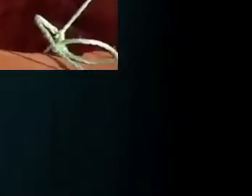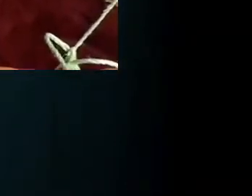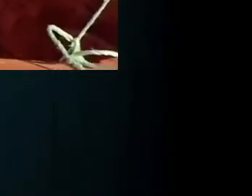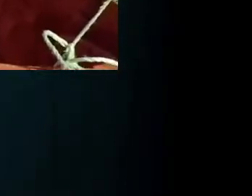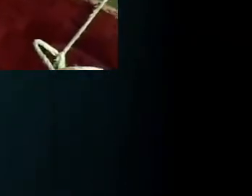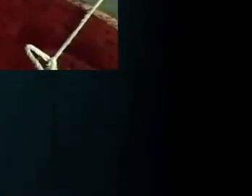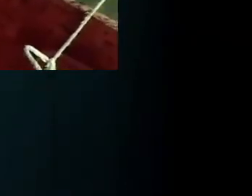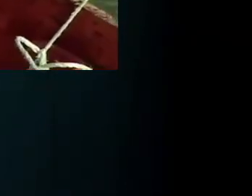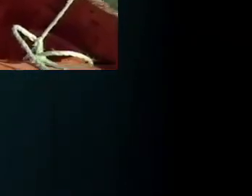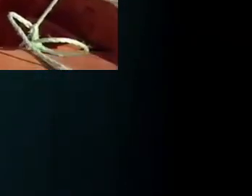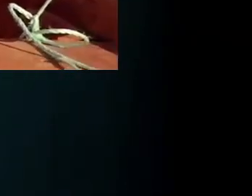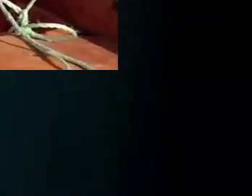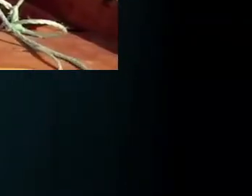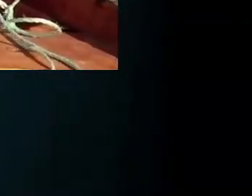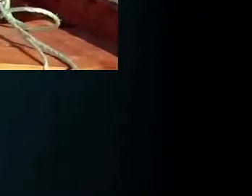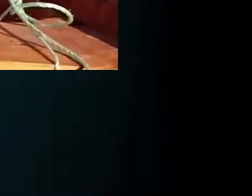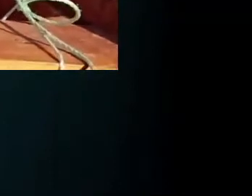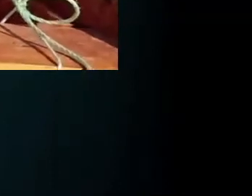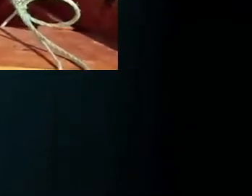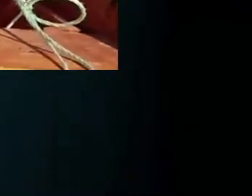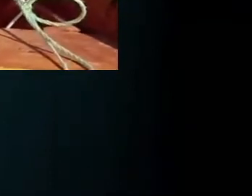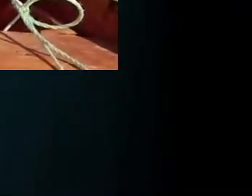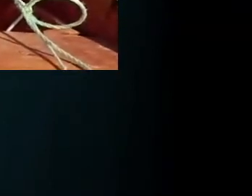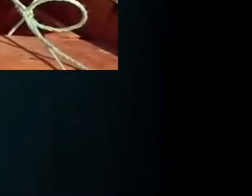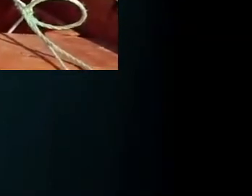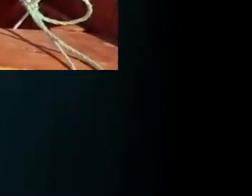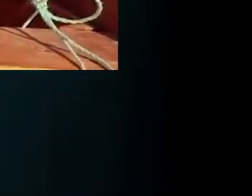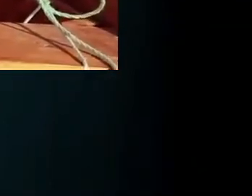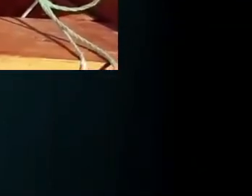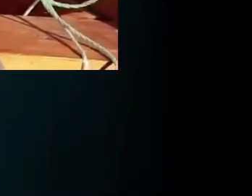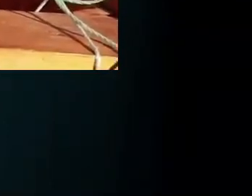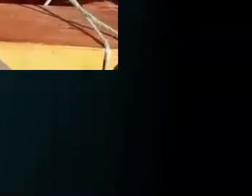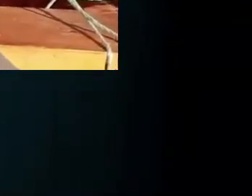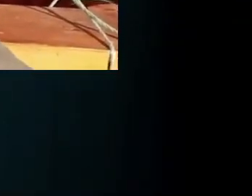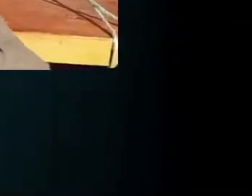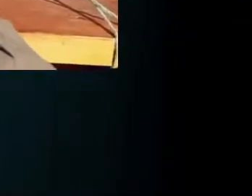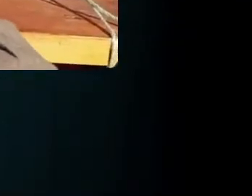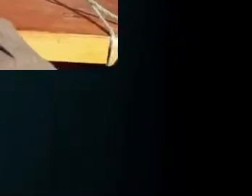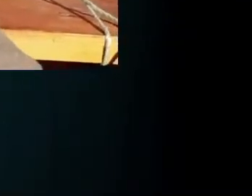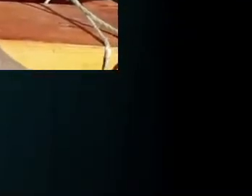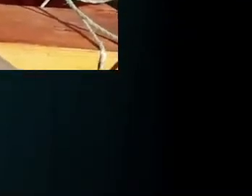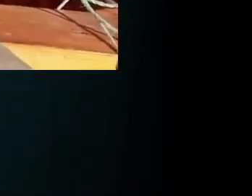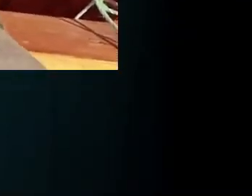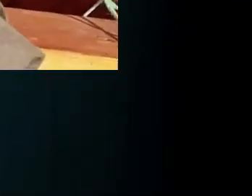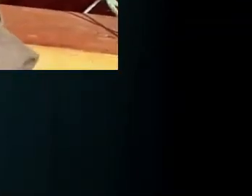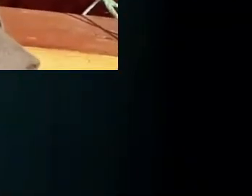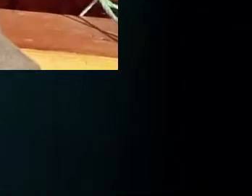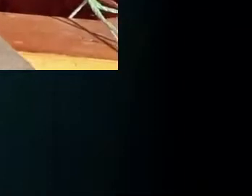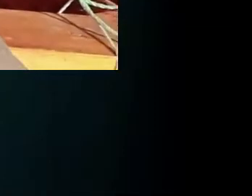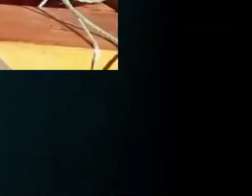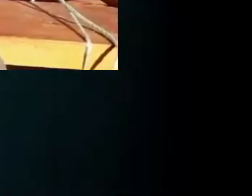العراق بلد طبعا أنهر ومياه، فإحنا شفنا بين القوارب لعبت